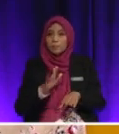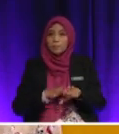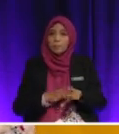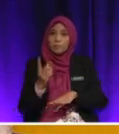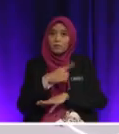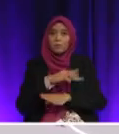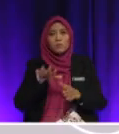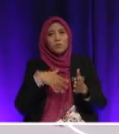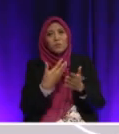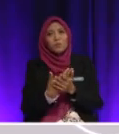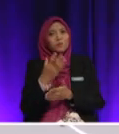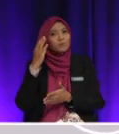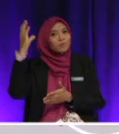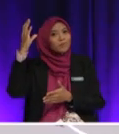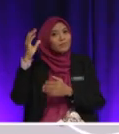anak muda